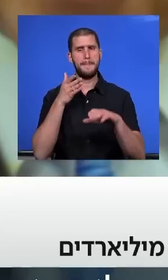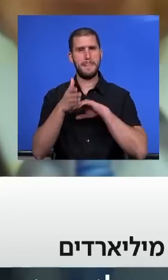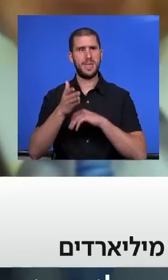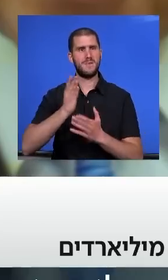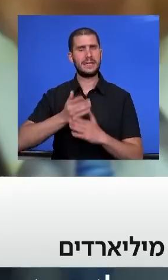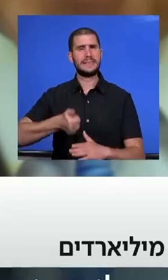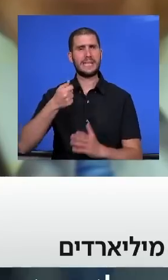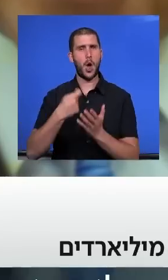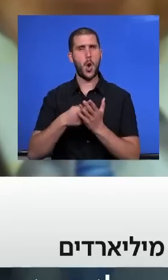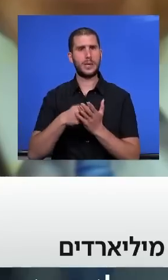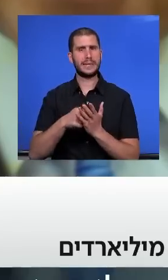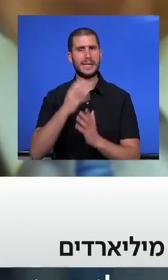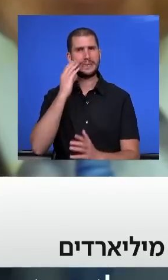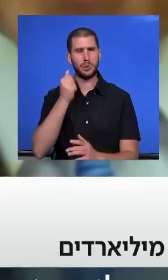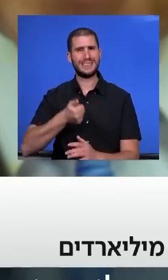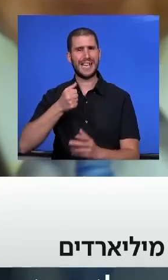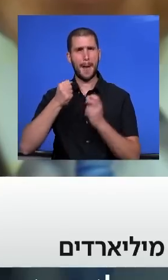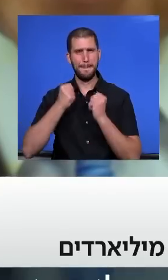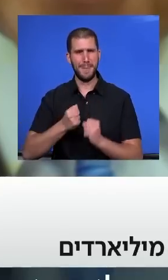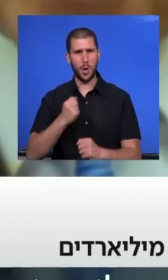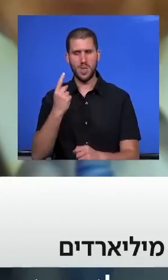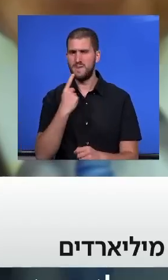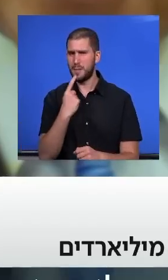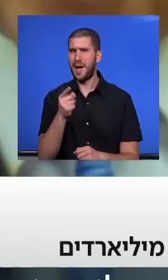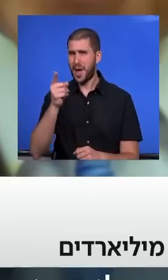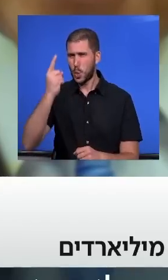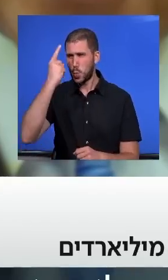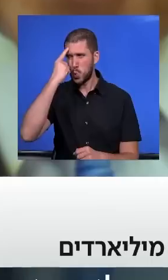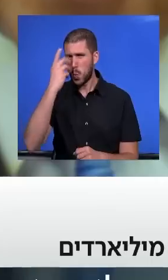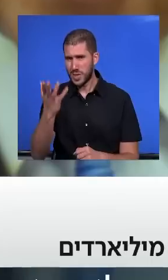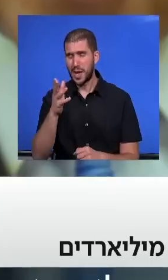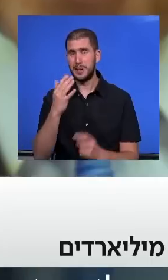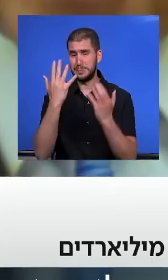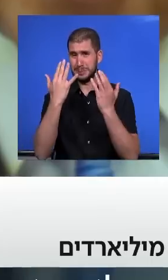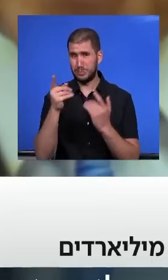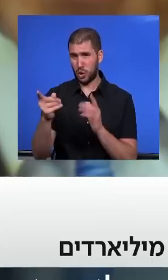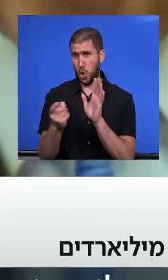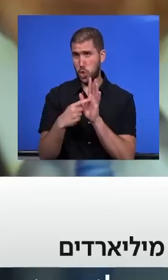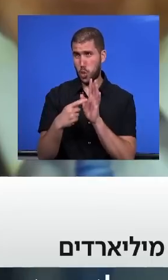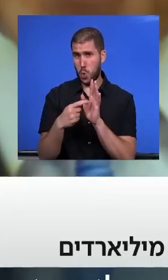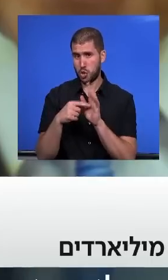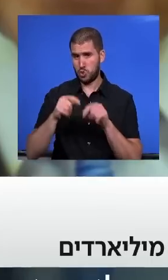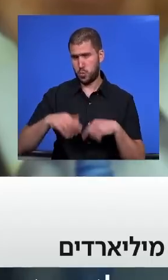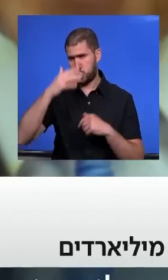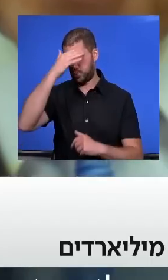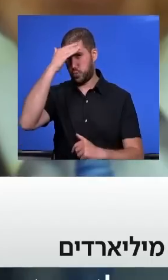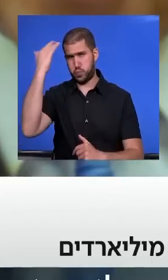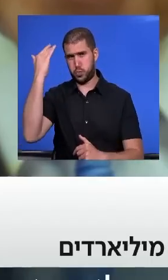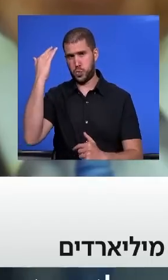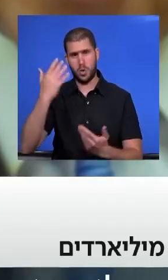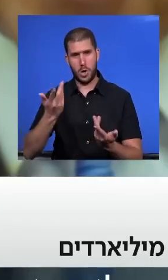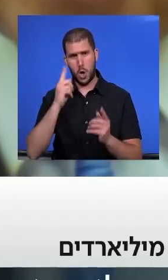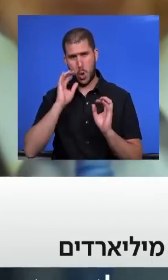שר האוצר לשר הביטחון, ואומר לו, אתה יודע שהמספרים שאתה דורש כאן הם מספרים שהם